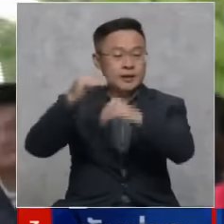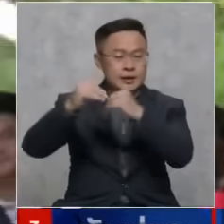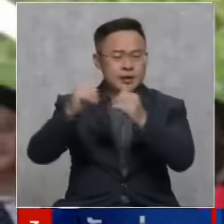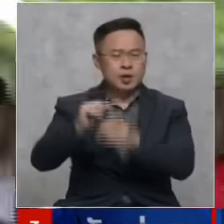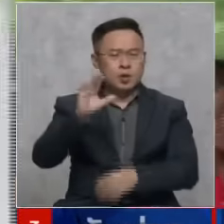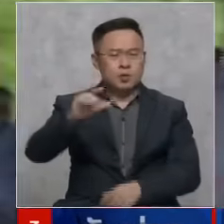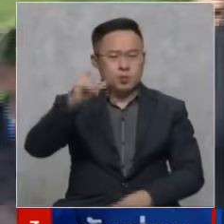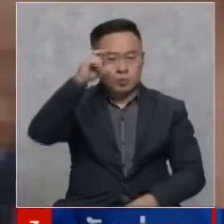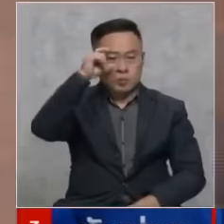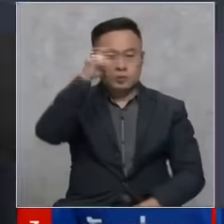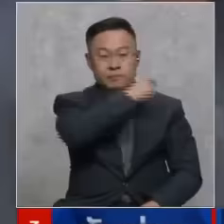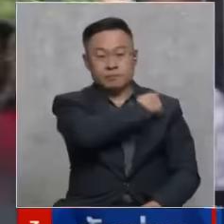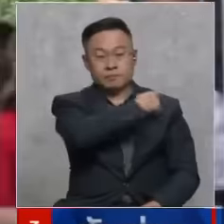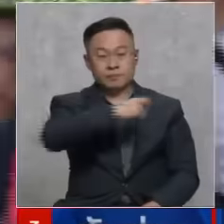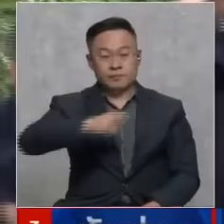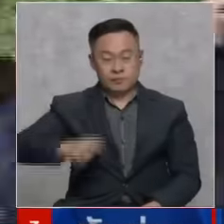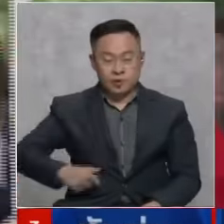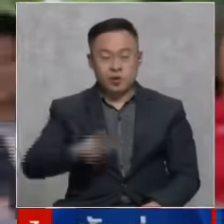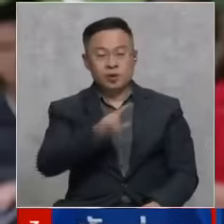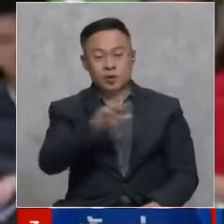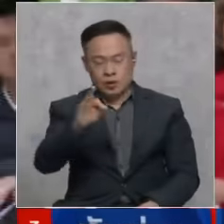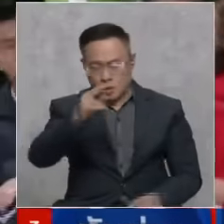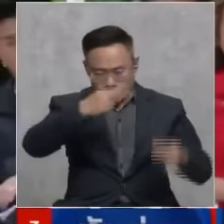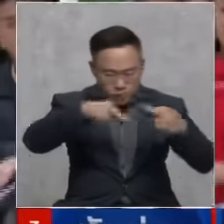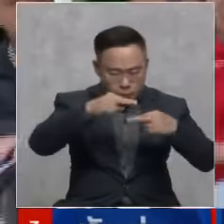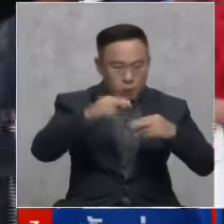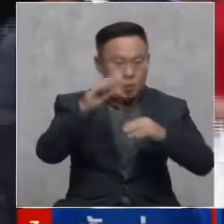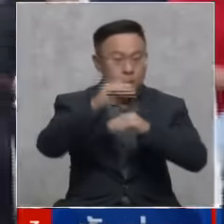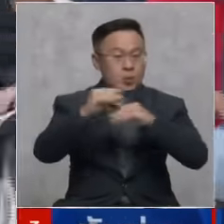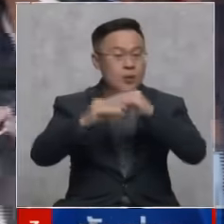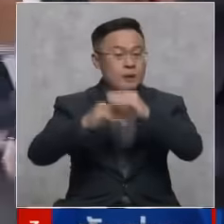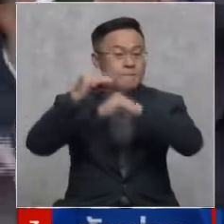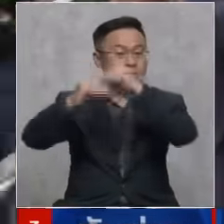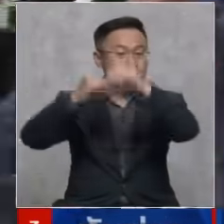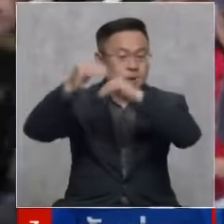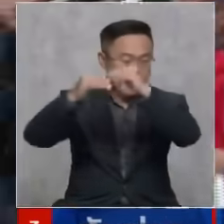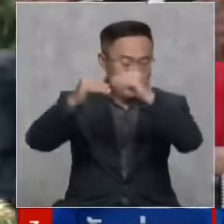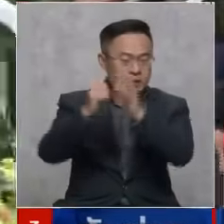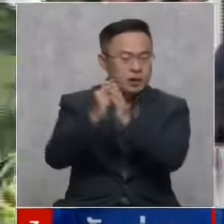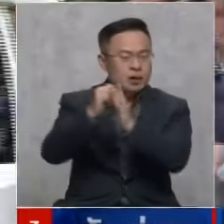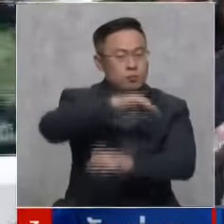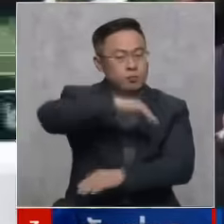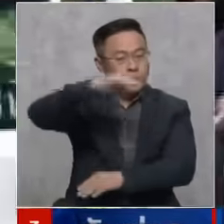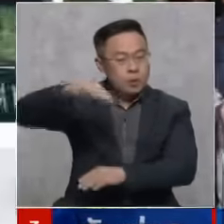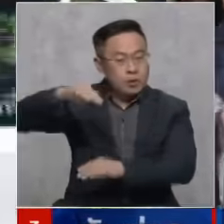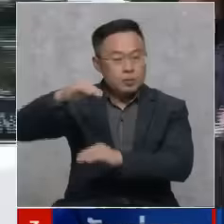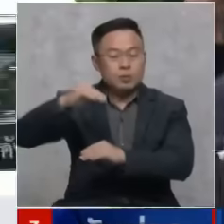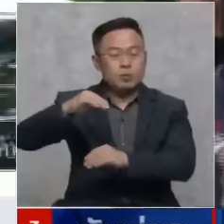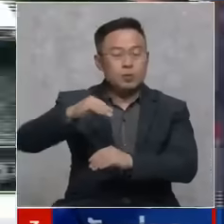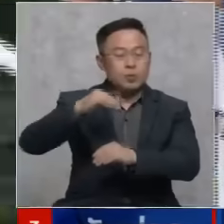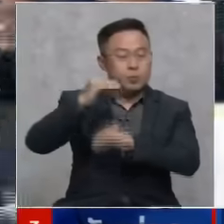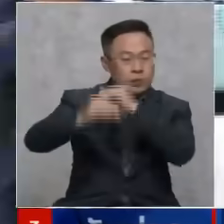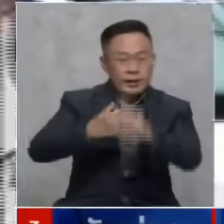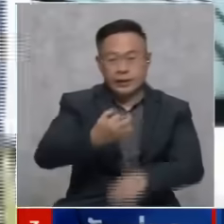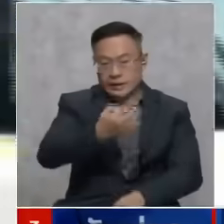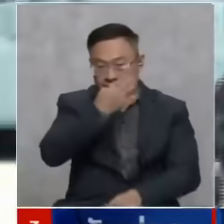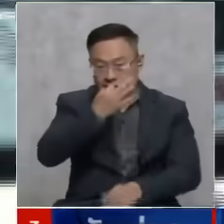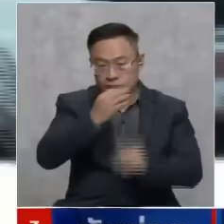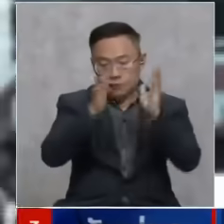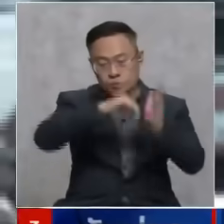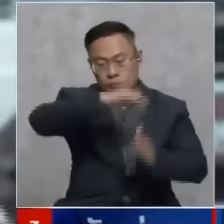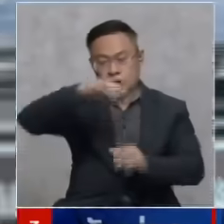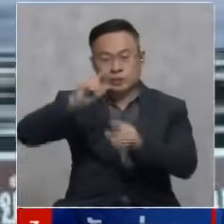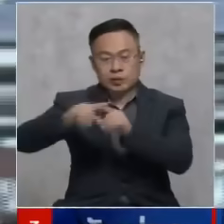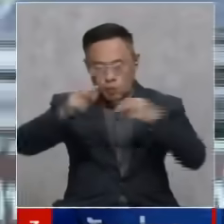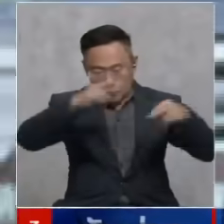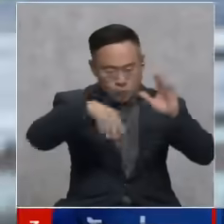ราชดำริที่อำเภอดอยสะเก็ดเช่นเดียวกันเพื่อศึกษาต้นแบบการพัฒนาพื้นที่และก็การพัฒนาอาชีพนายกรัฐมนตรีมีภารกิ